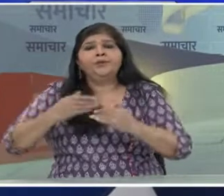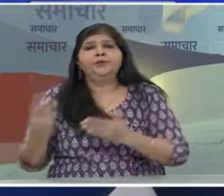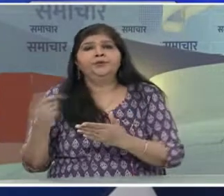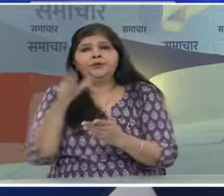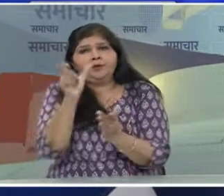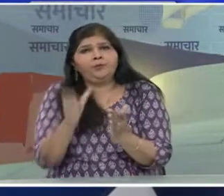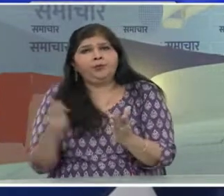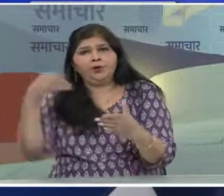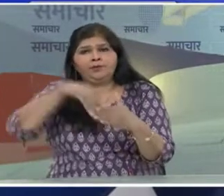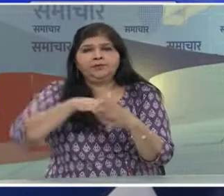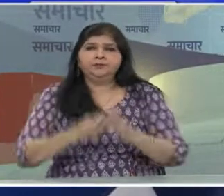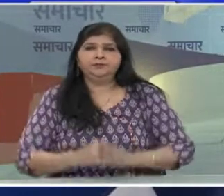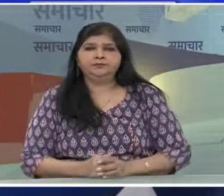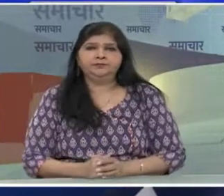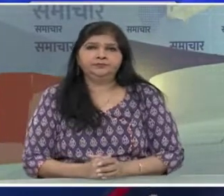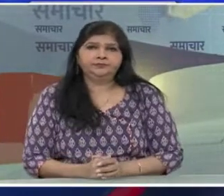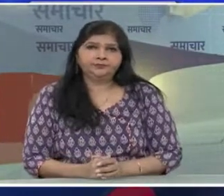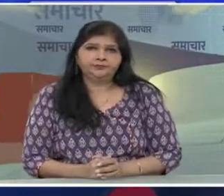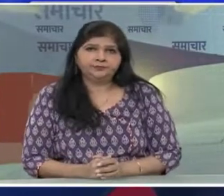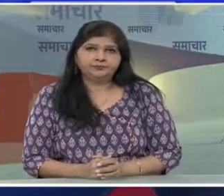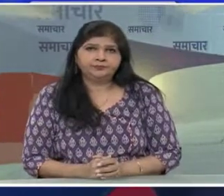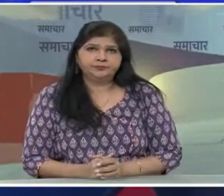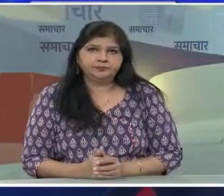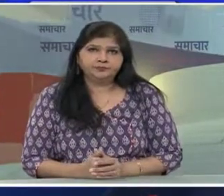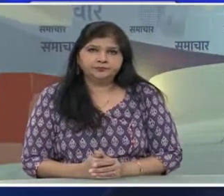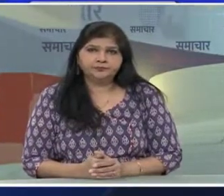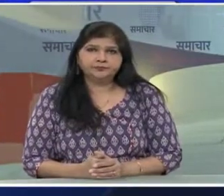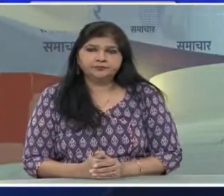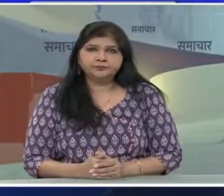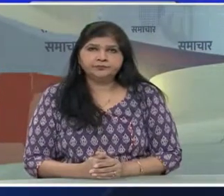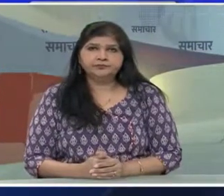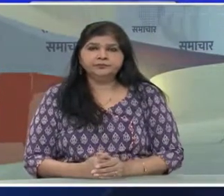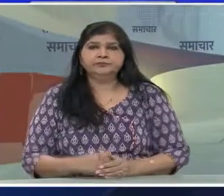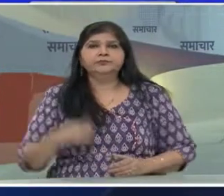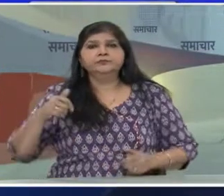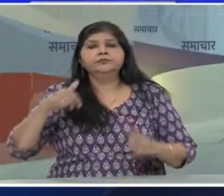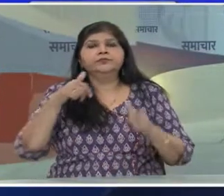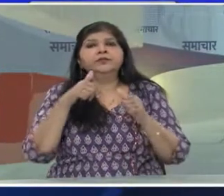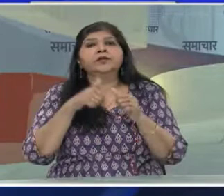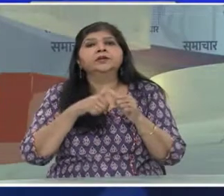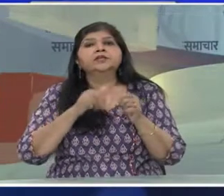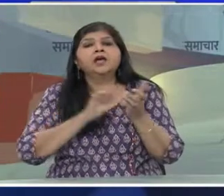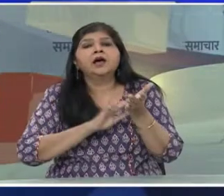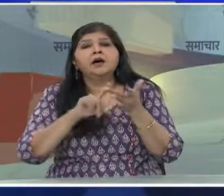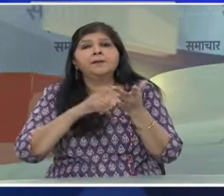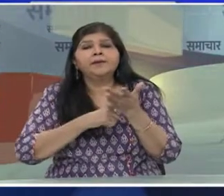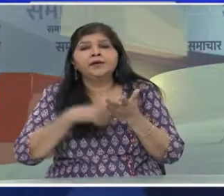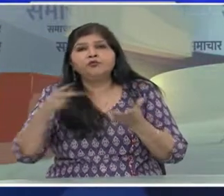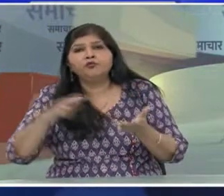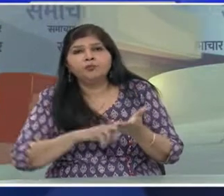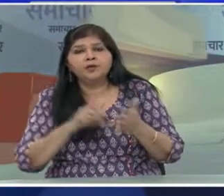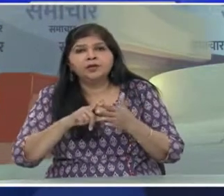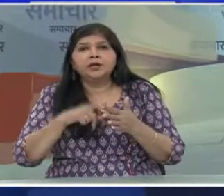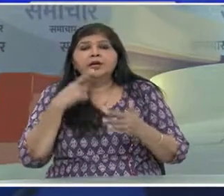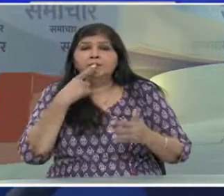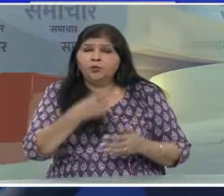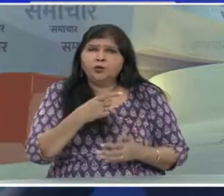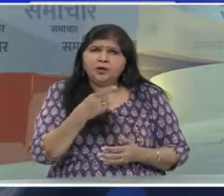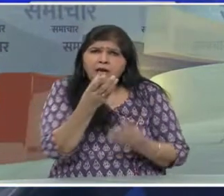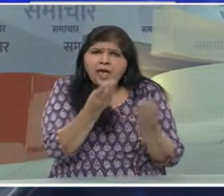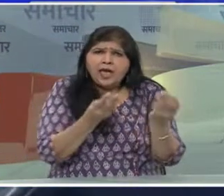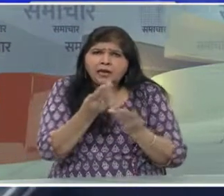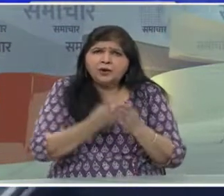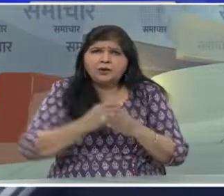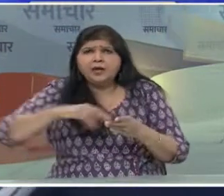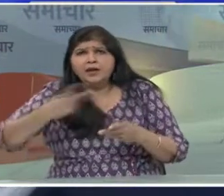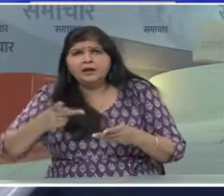हैं। या 107। सर, आमिर हूं मैं न्यूज नेशन से। ये इसमें आपने बताया था कि अकाउंटिंग के